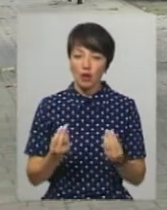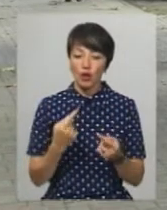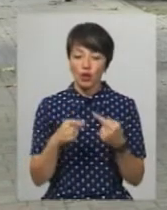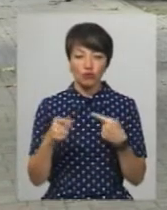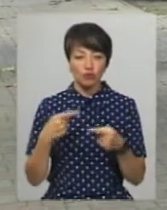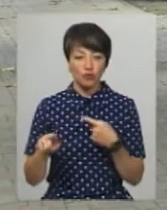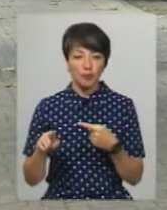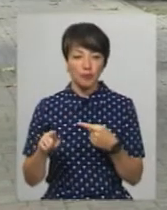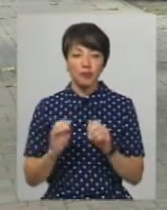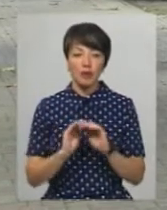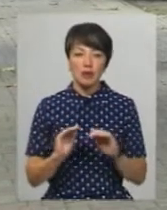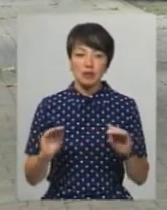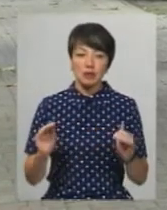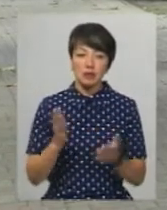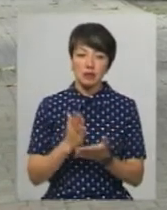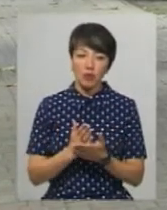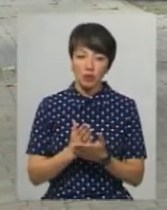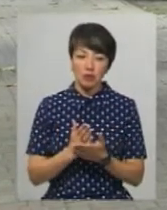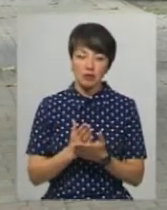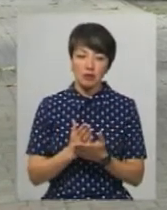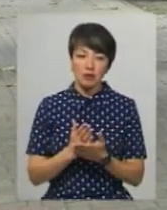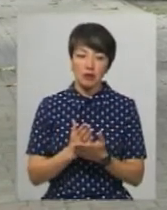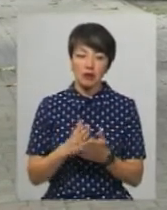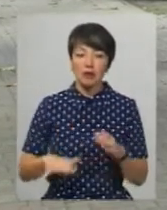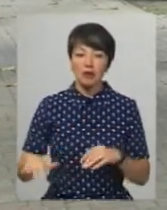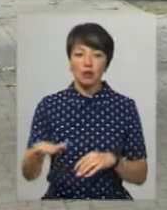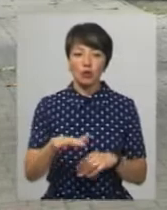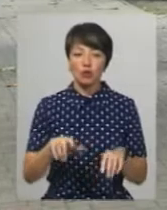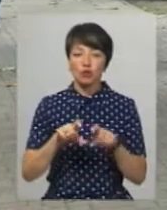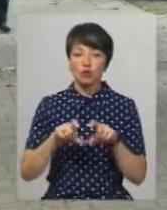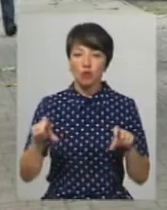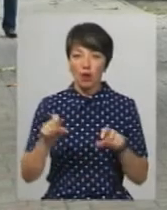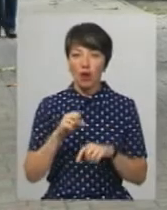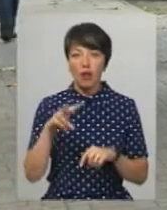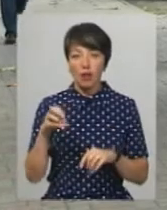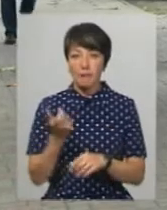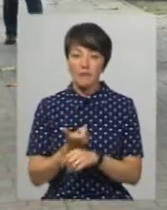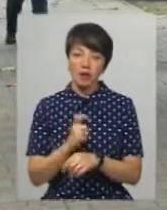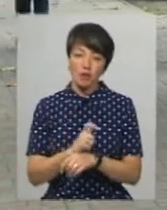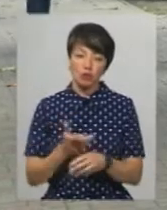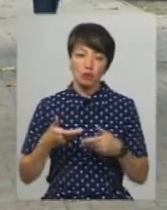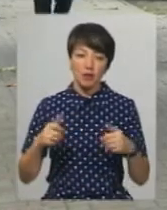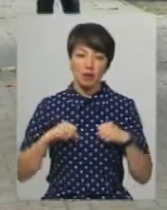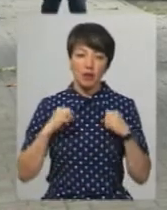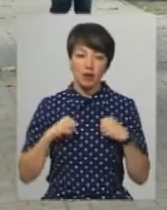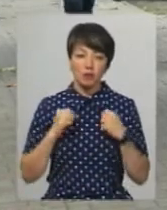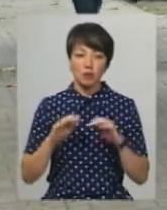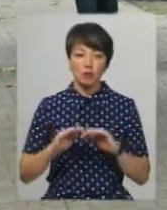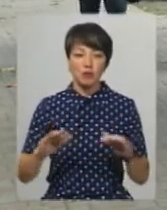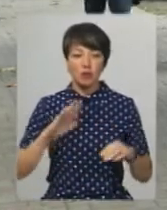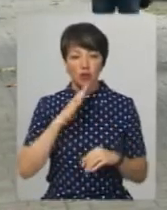інша. Діти знаходяться як на території школи, але в переважному ми намагаємося, щоб діти